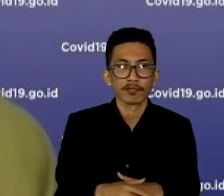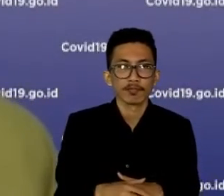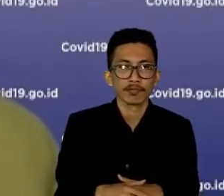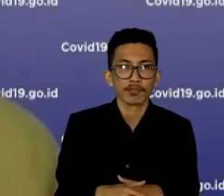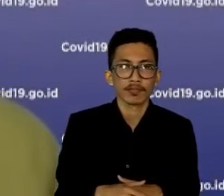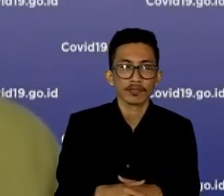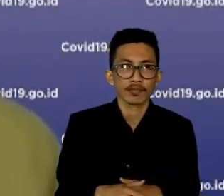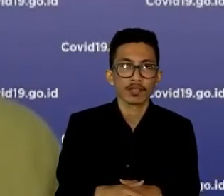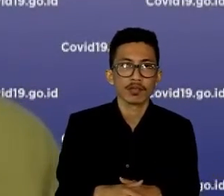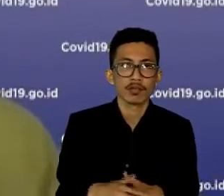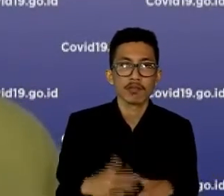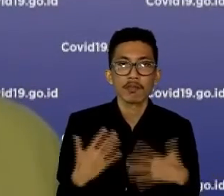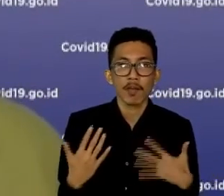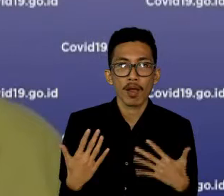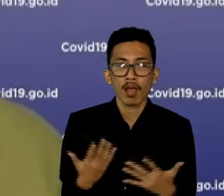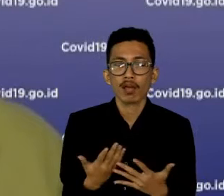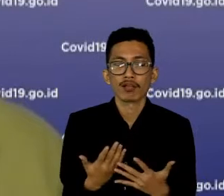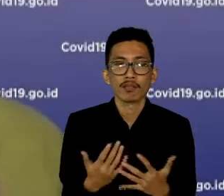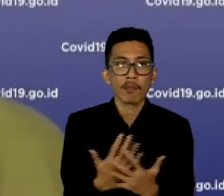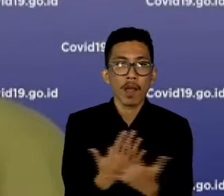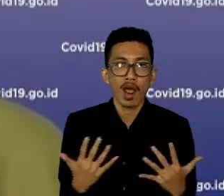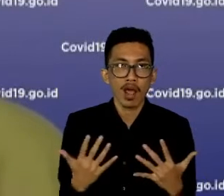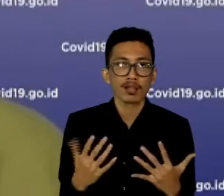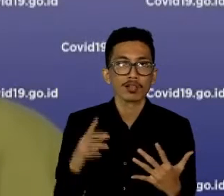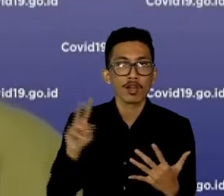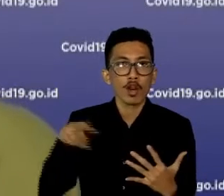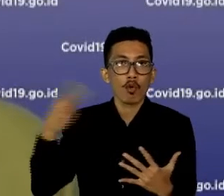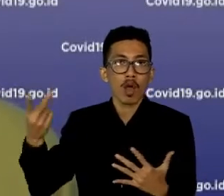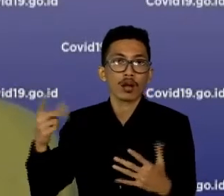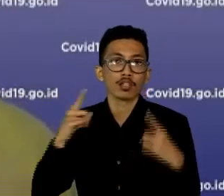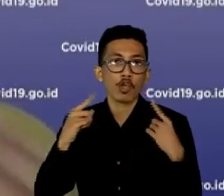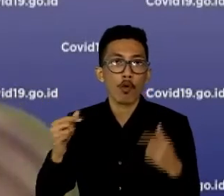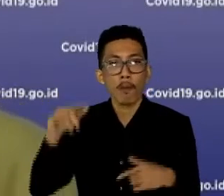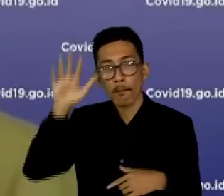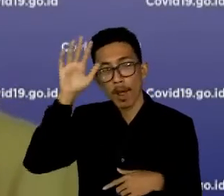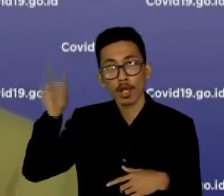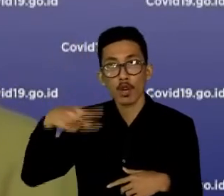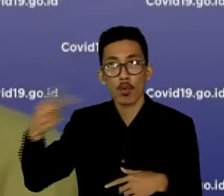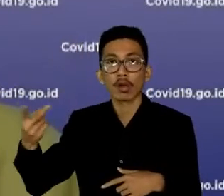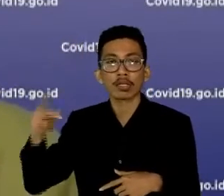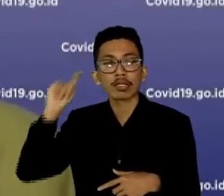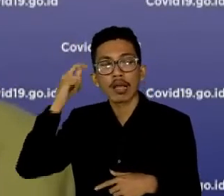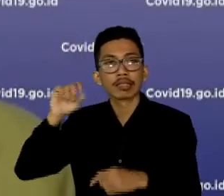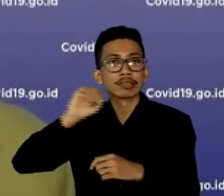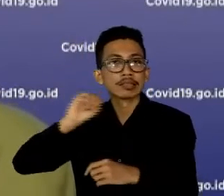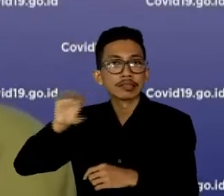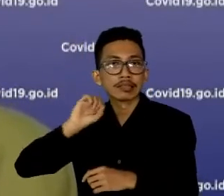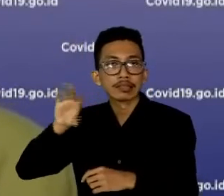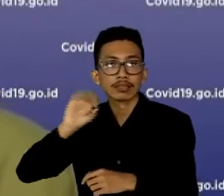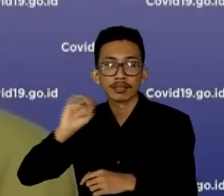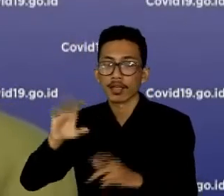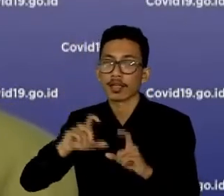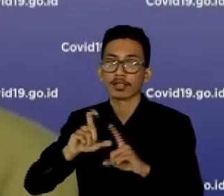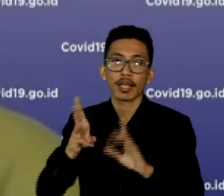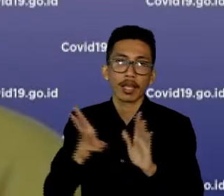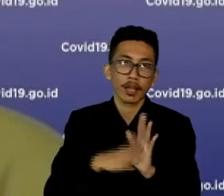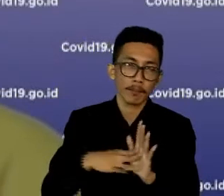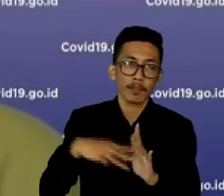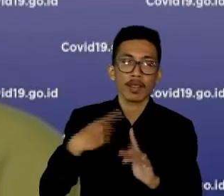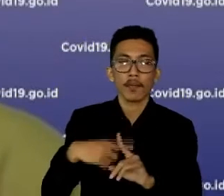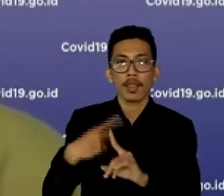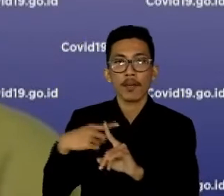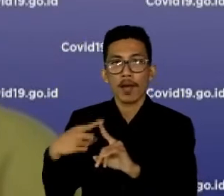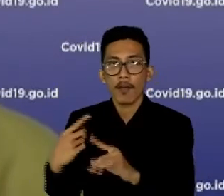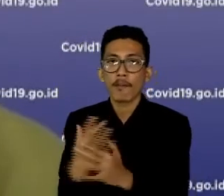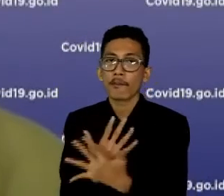bagaimana kemudian masyarakat di luar Jawa Bali diingatkan, ayo SDM-nya dikuatkan, masyarakatnya dibuat lebih patuh